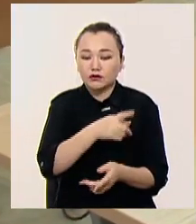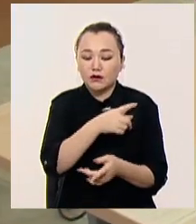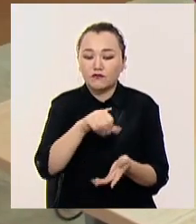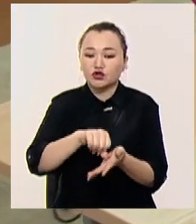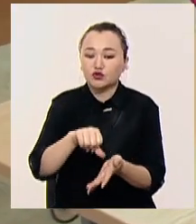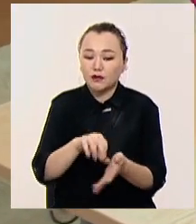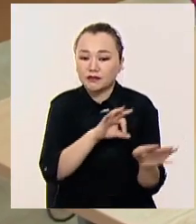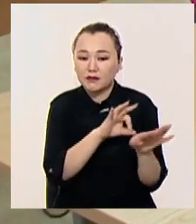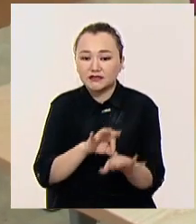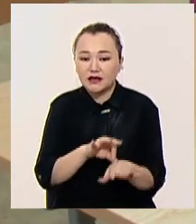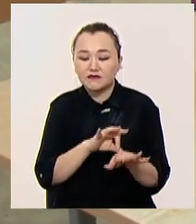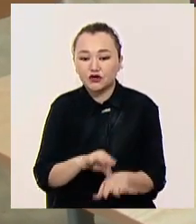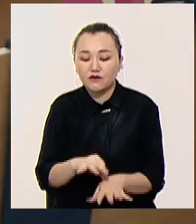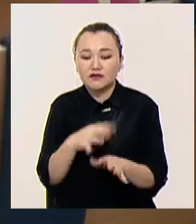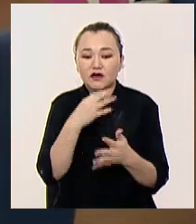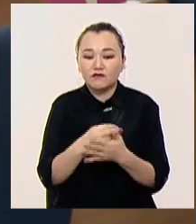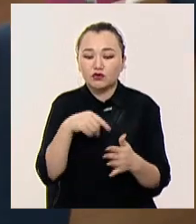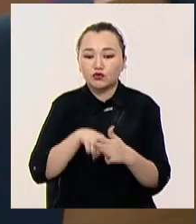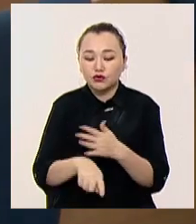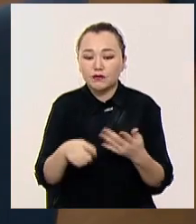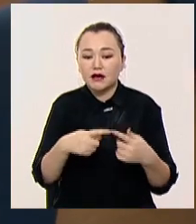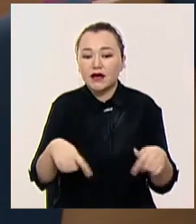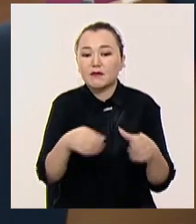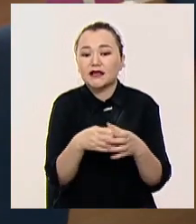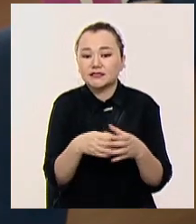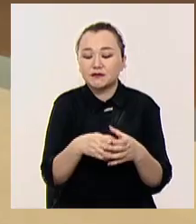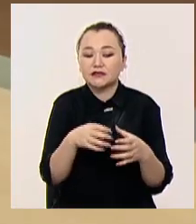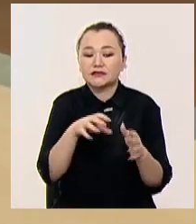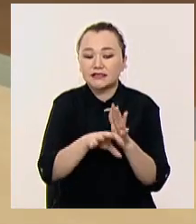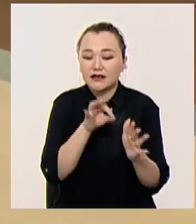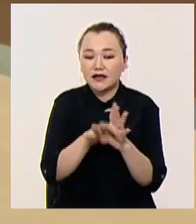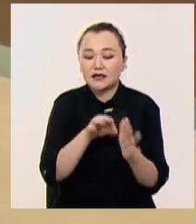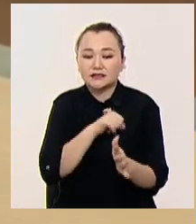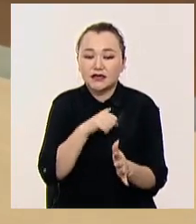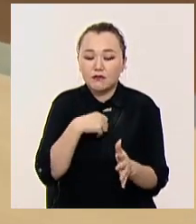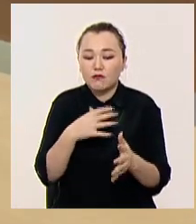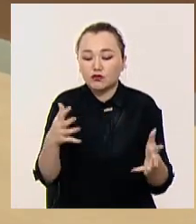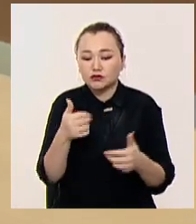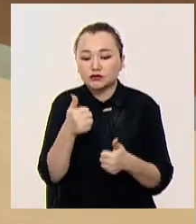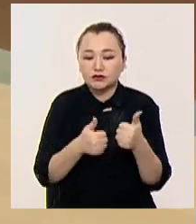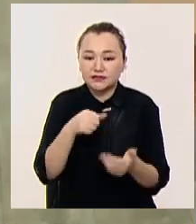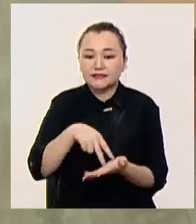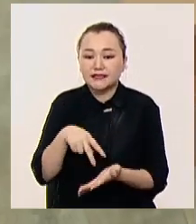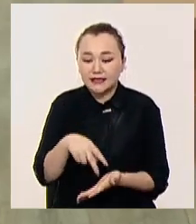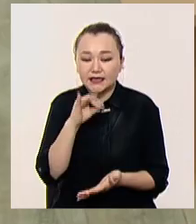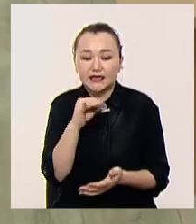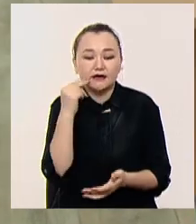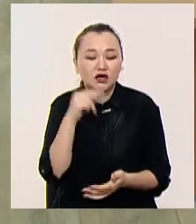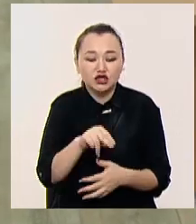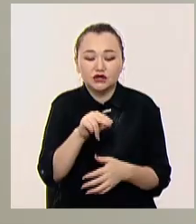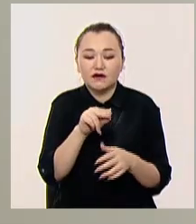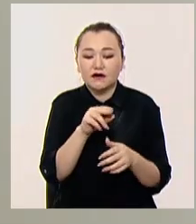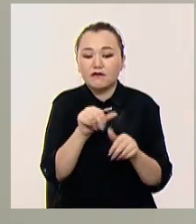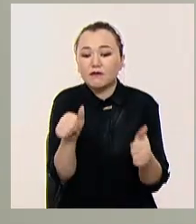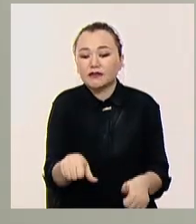выступать в роли поставщиков. По своим внутренним корпоративным стандартам будут выбирать наиболее конкурентные по цене и качеству варианты